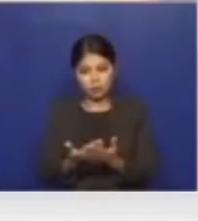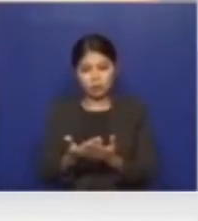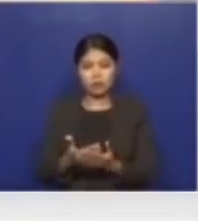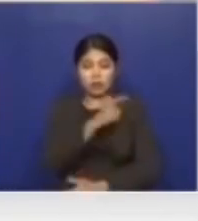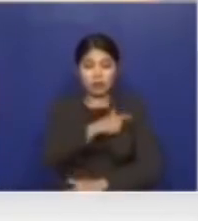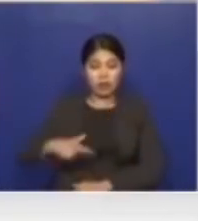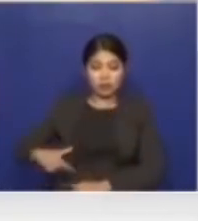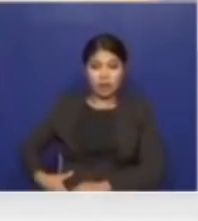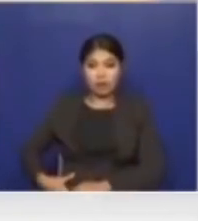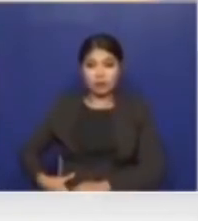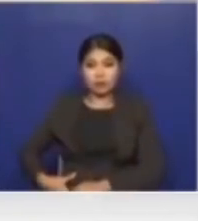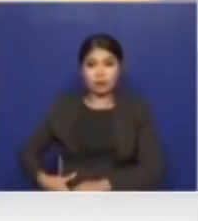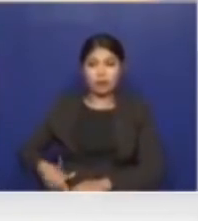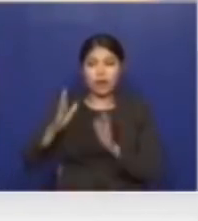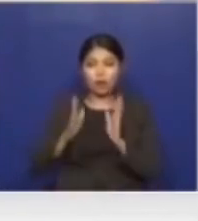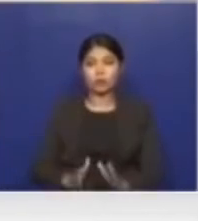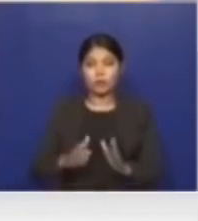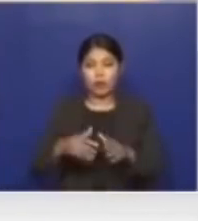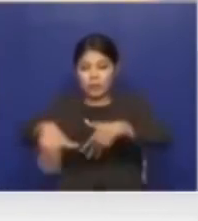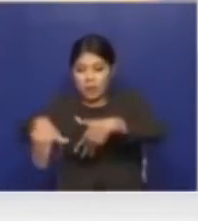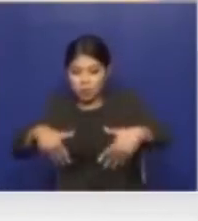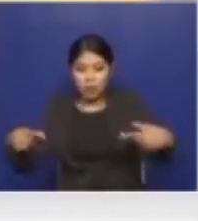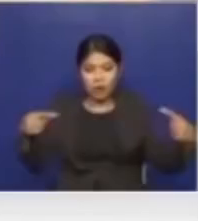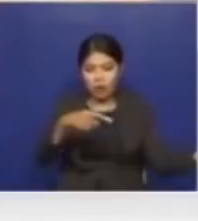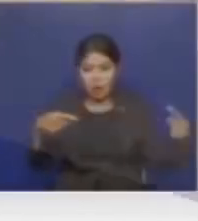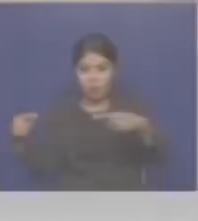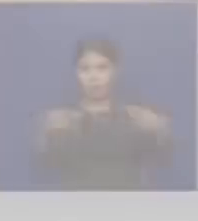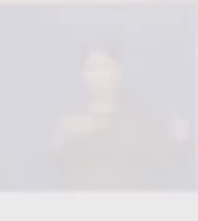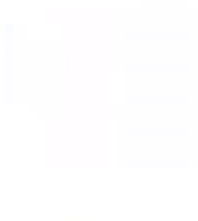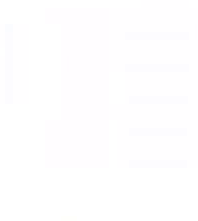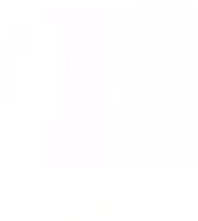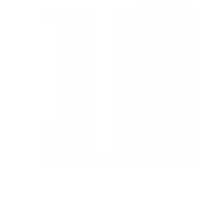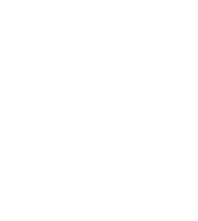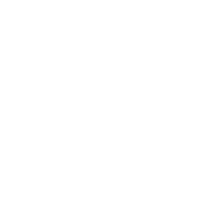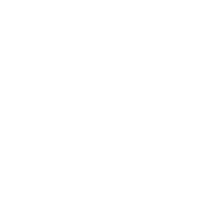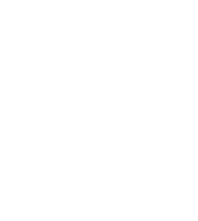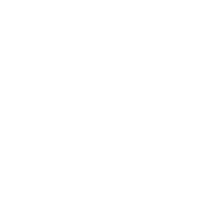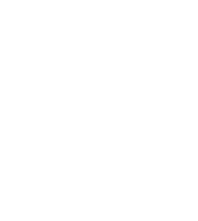ในอนาคตในการประกอบอาชีพและอนาคตในการใช้ชีวิตอยู่ในสังคมไทยที่